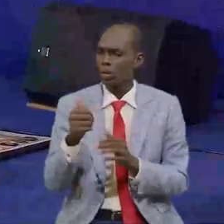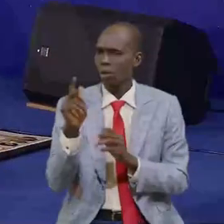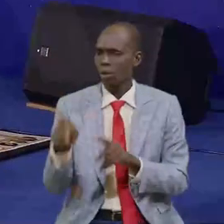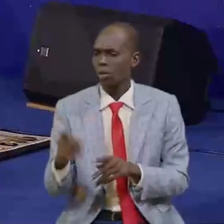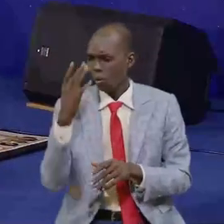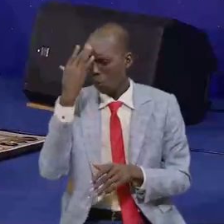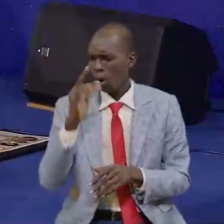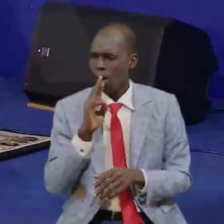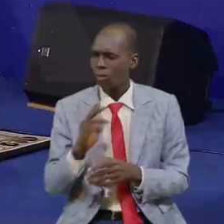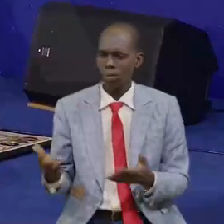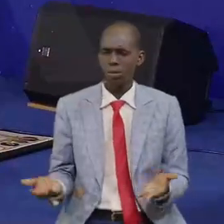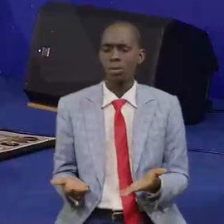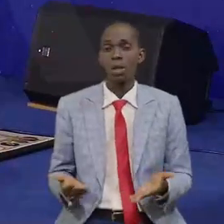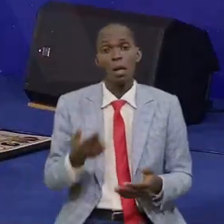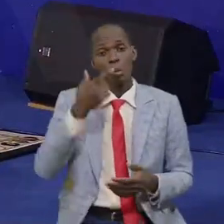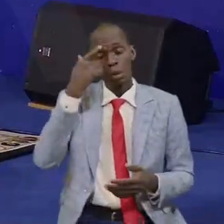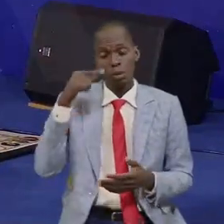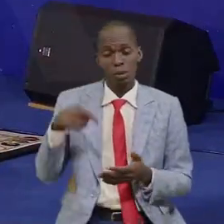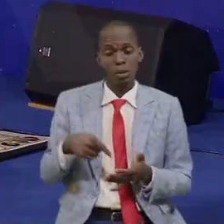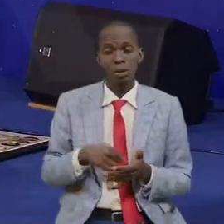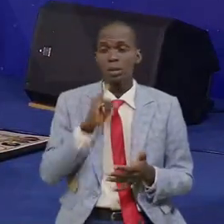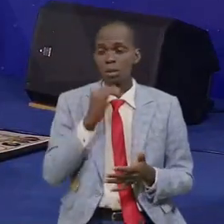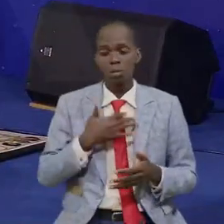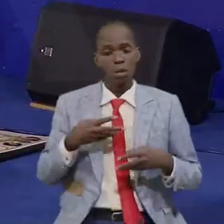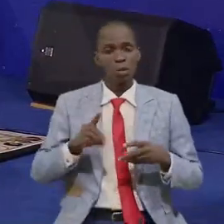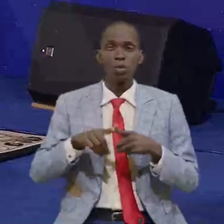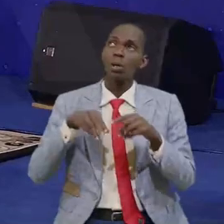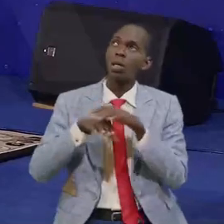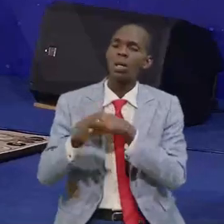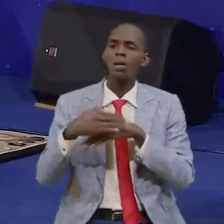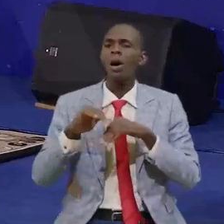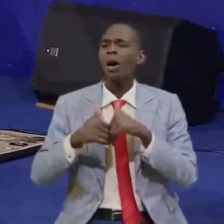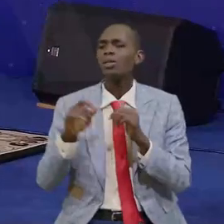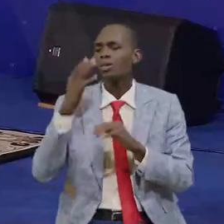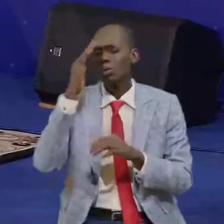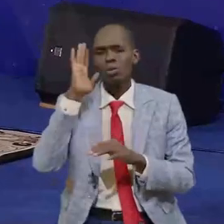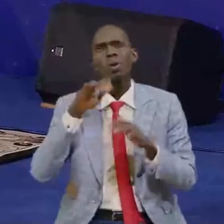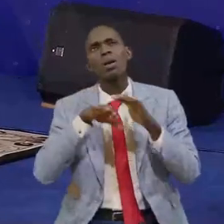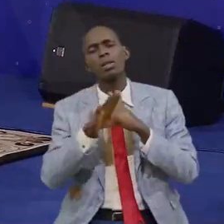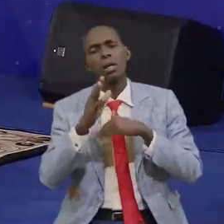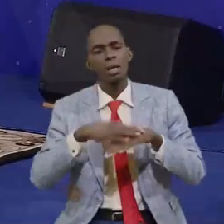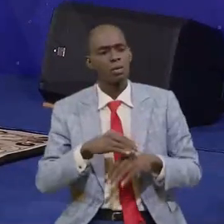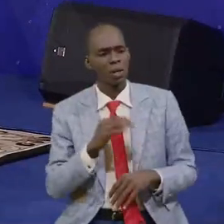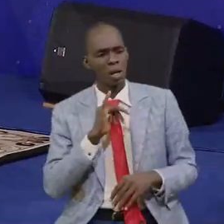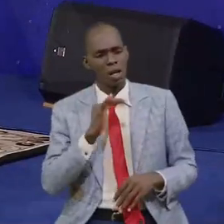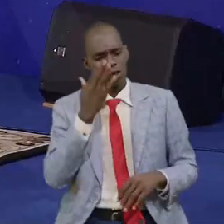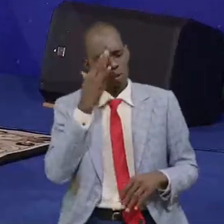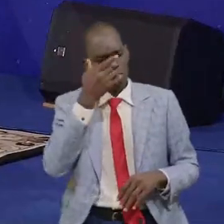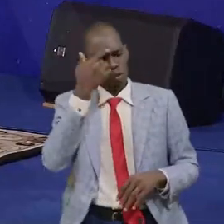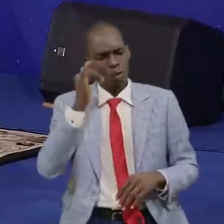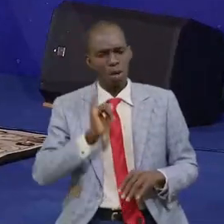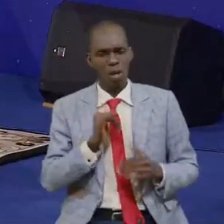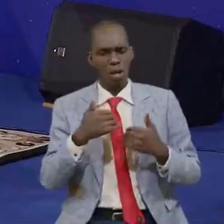c'est ma manière donc d'aller au ciel. Comment est-ce que tu crois que tu iras au ciel? J'ai la foi en la fidélité